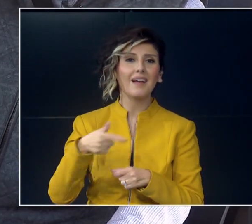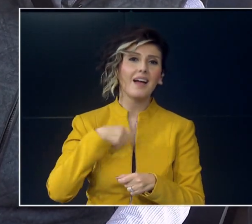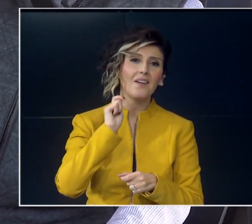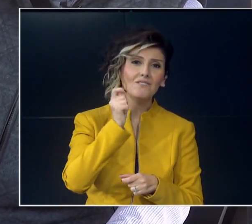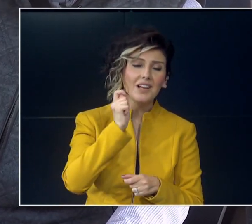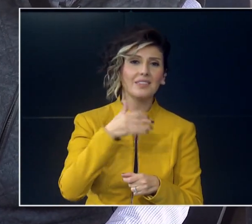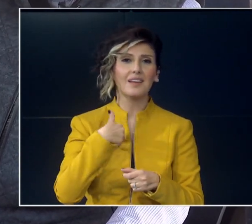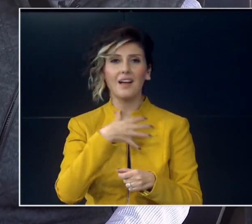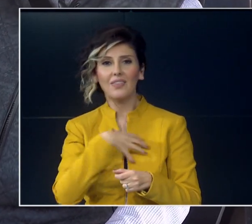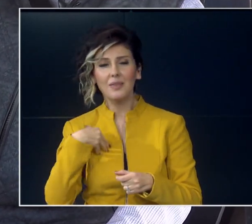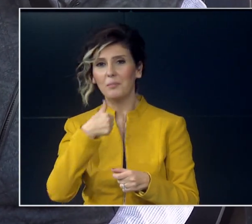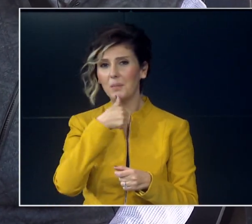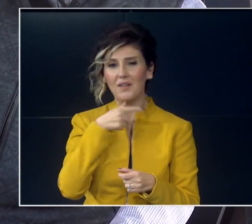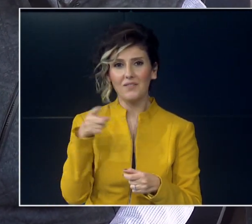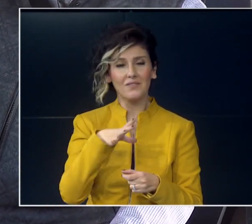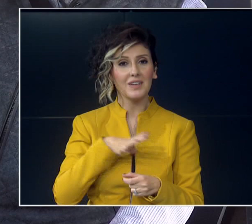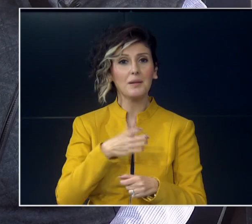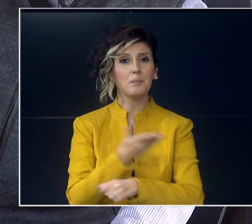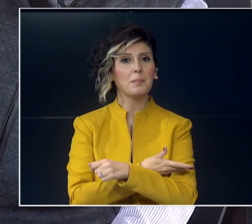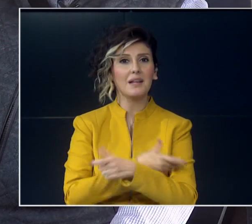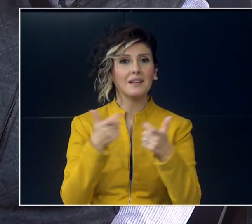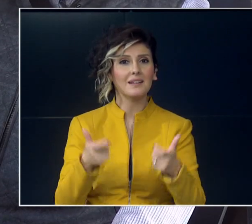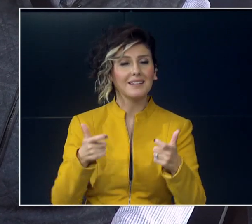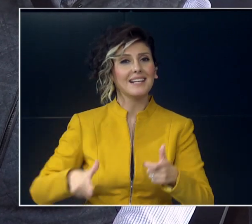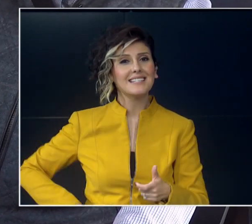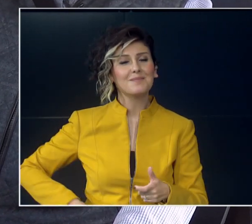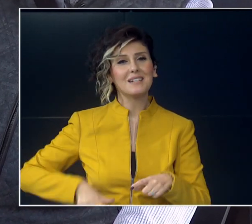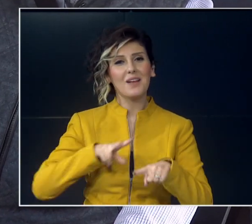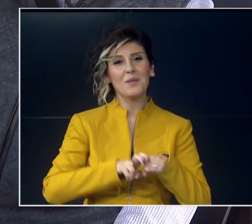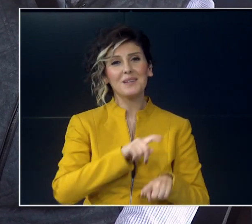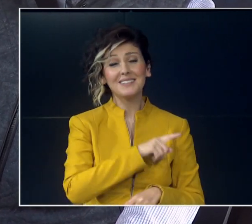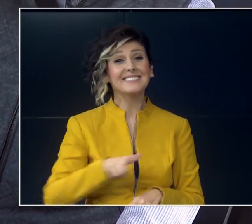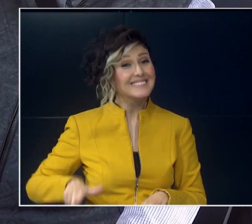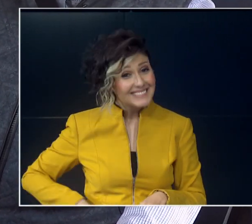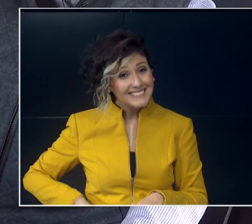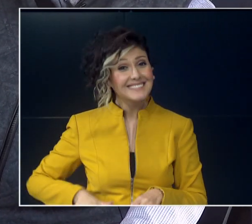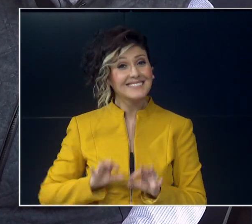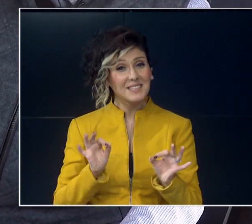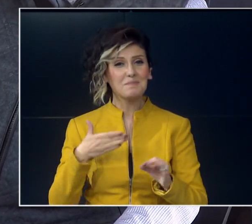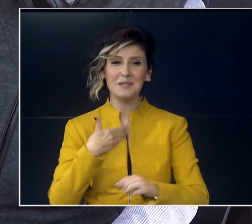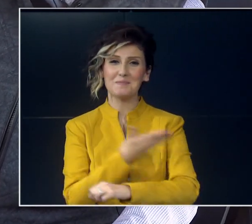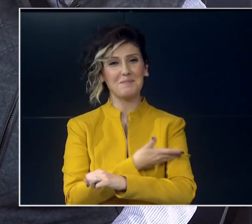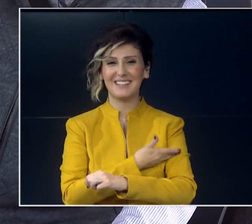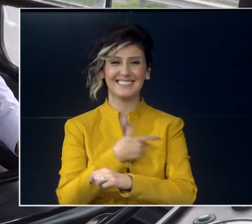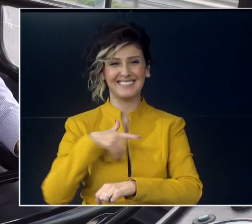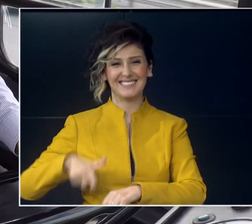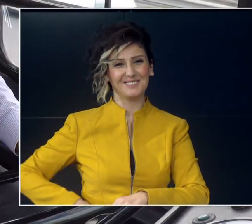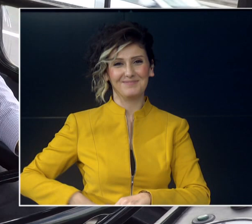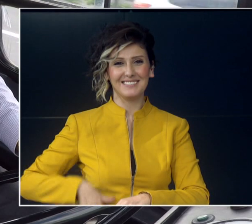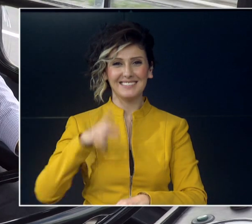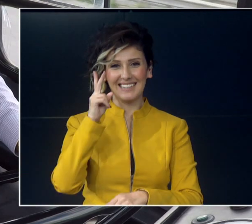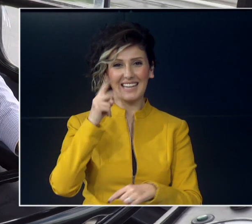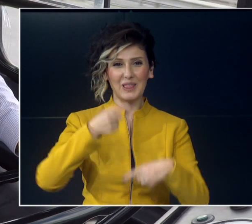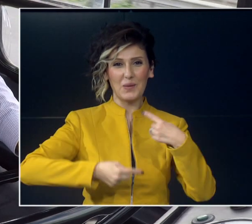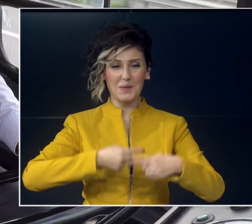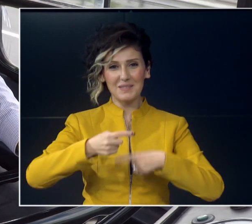var. Onlar benim yeni babamla. Nereliler? Onlar İzmir'de oturuyorlar. İzmir'de. Benim evet. Memleket. Evet. Ben iki